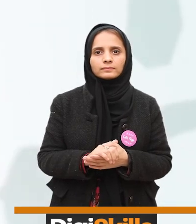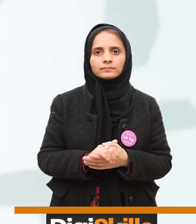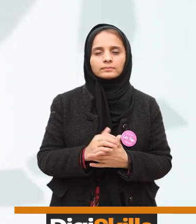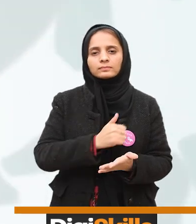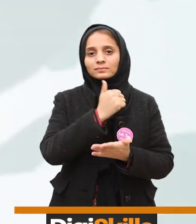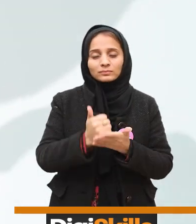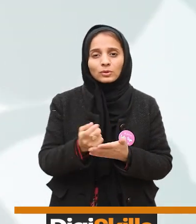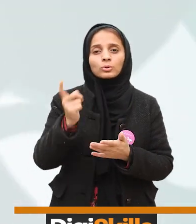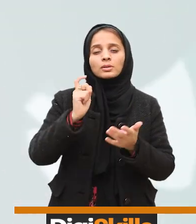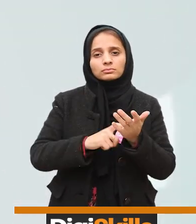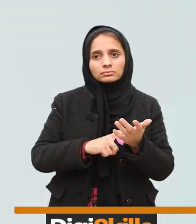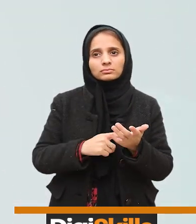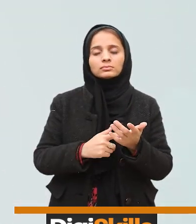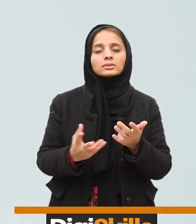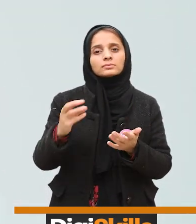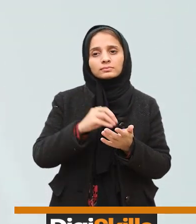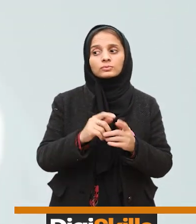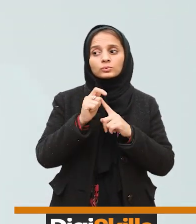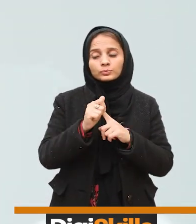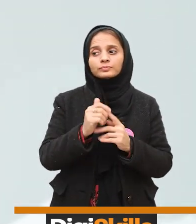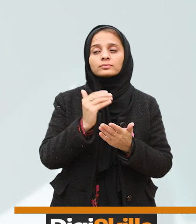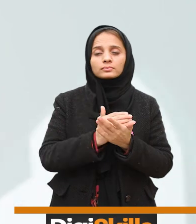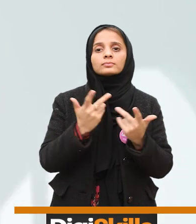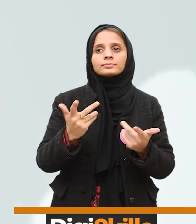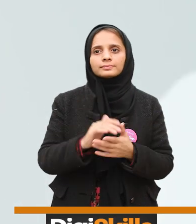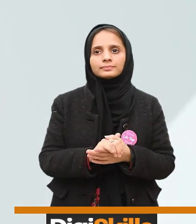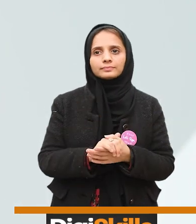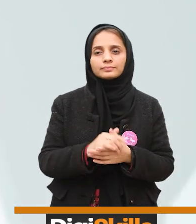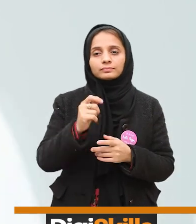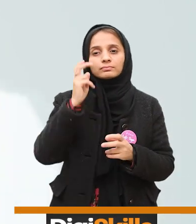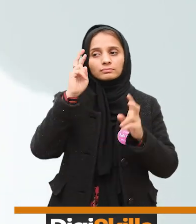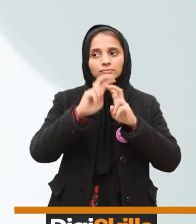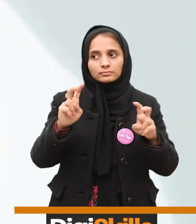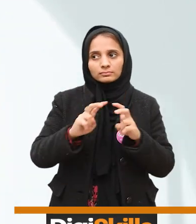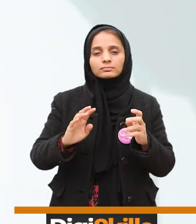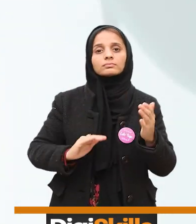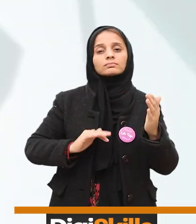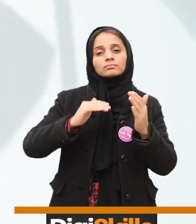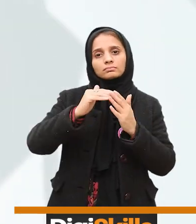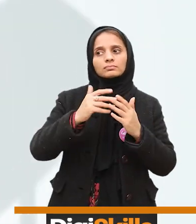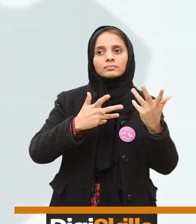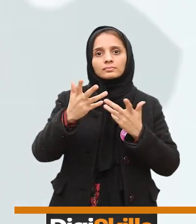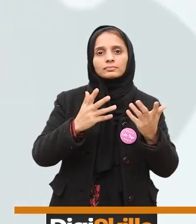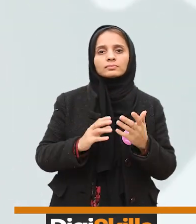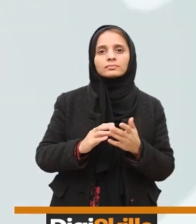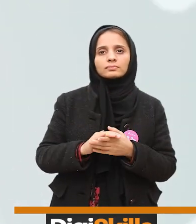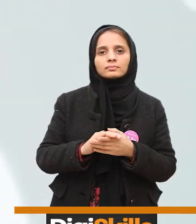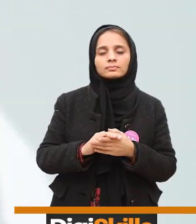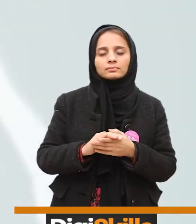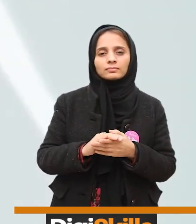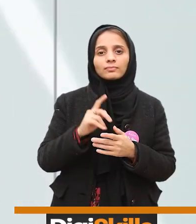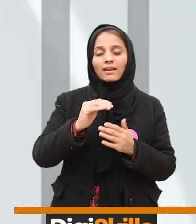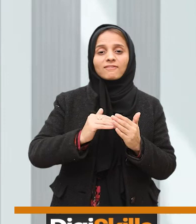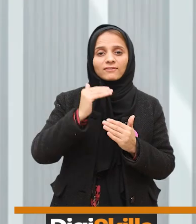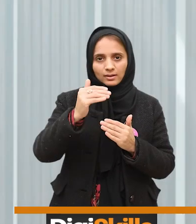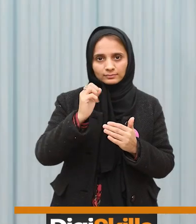فری لانسر ہائر کرنا اور پھر سلیکشن پروسیس سے گزرنا. سو وٹ میٹرز دا موسٹ از اف یو وانٹ ٹو ایکسل ایز اے فری لانسر, if